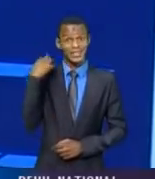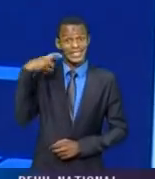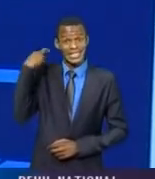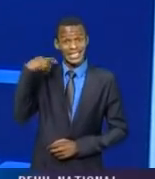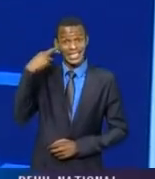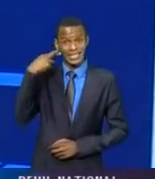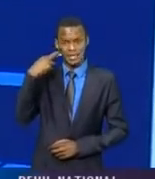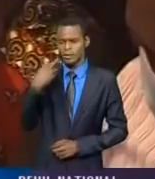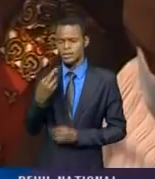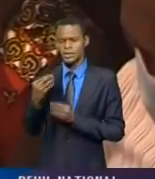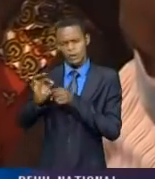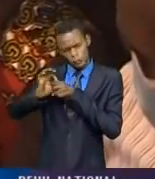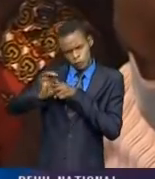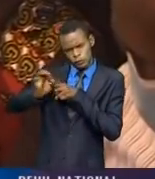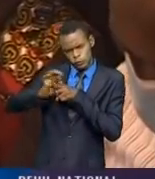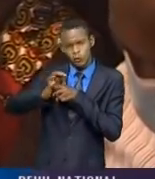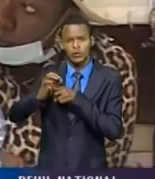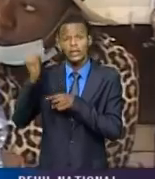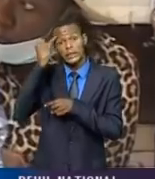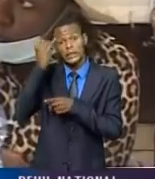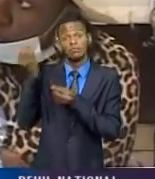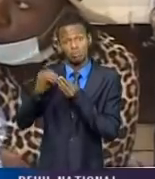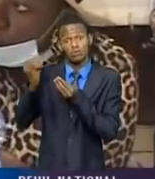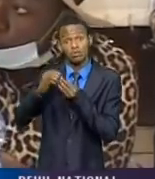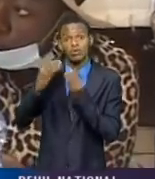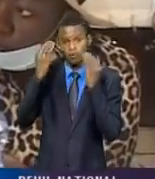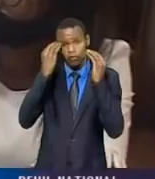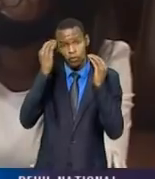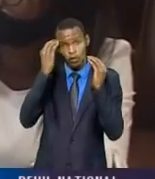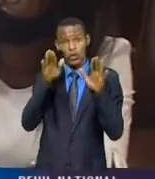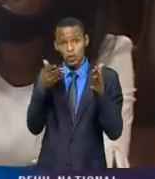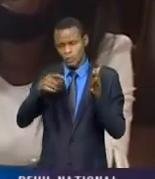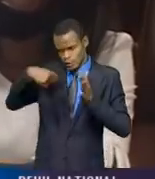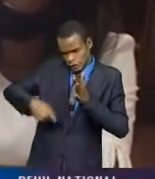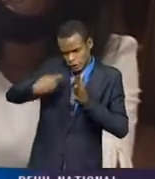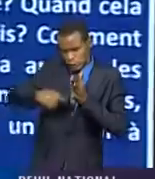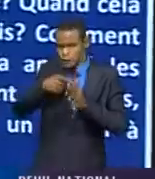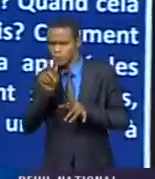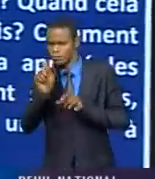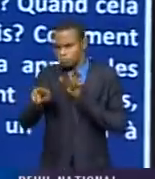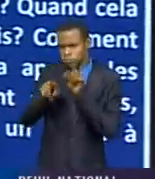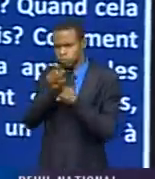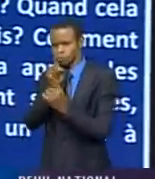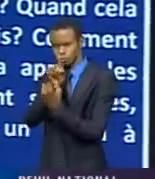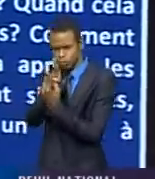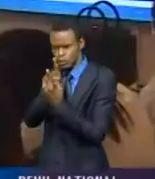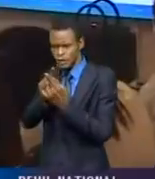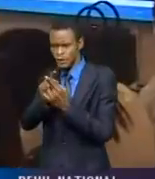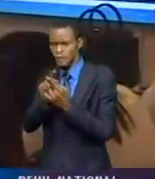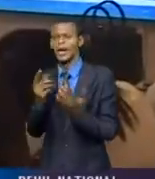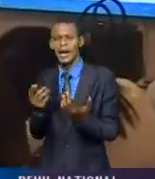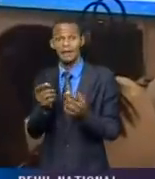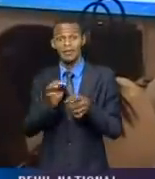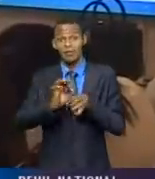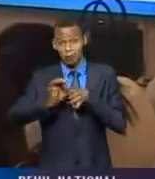sur les techniques de production d'émissions reportage animations et interviews au cours de cette formation de cinq jours ces